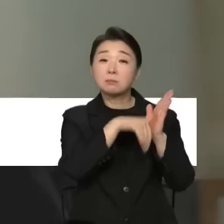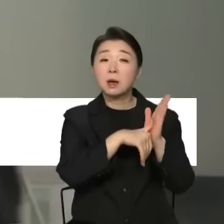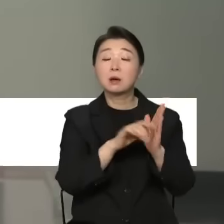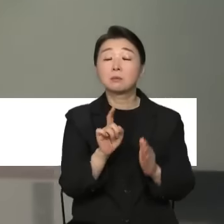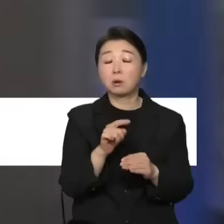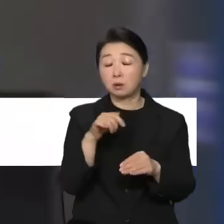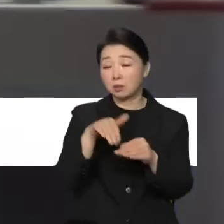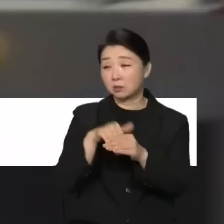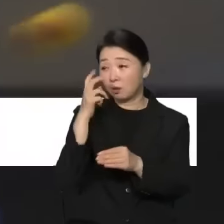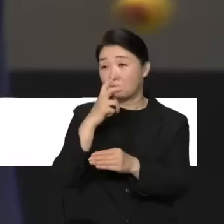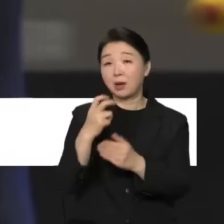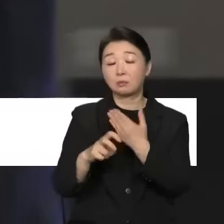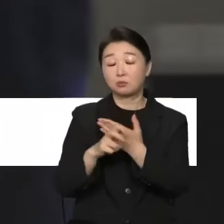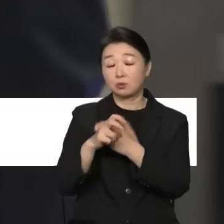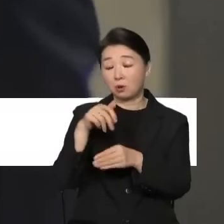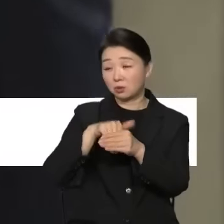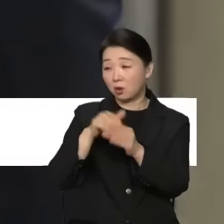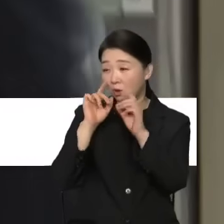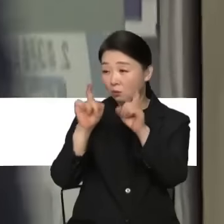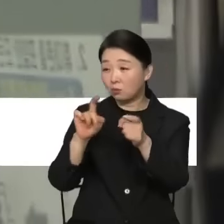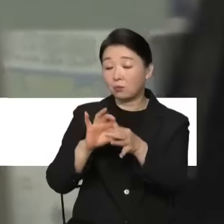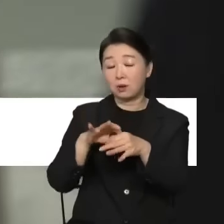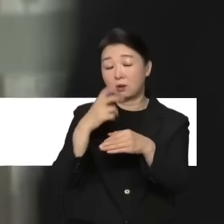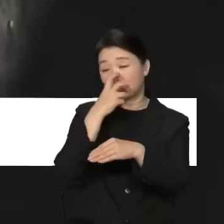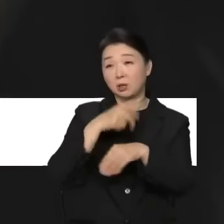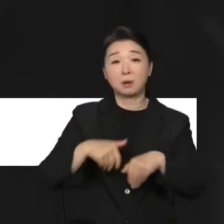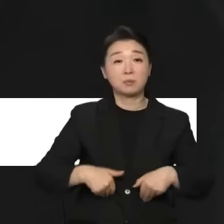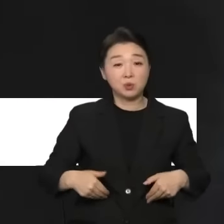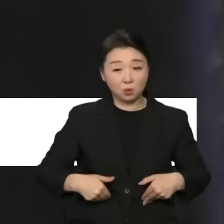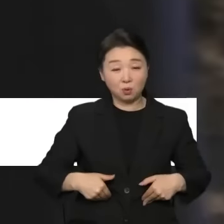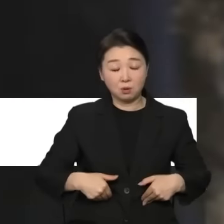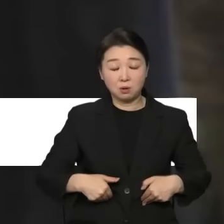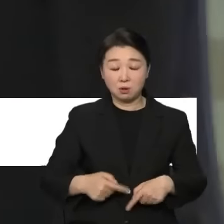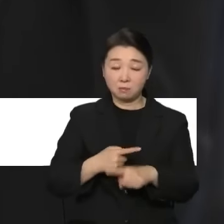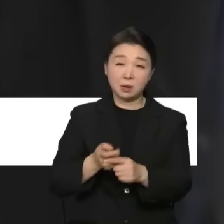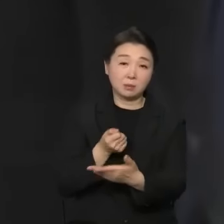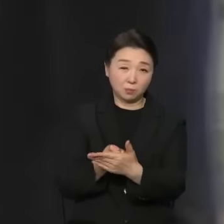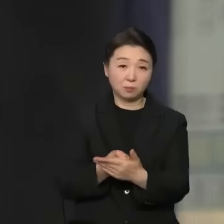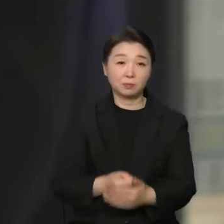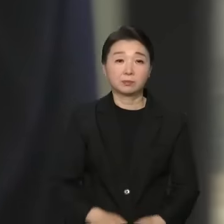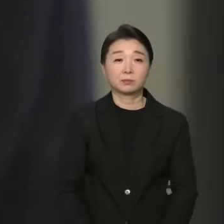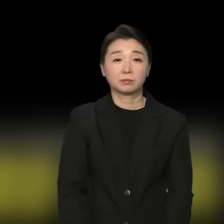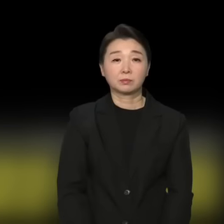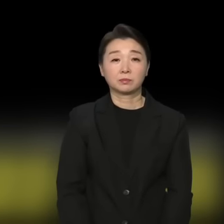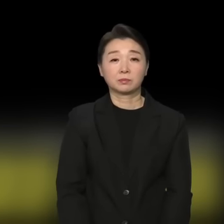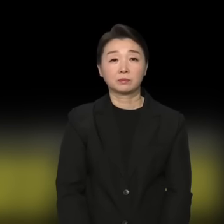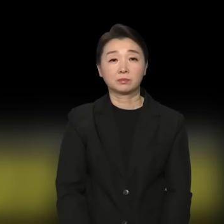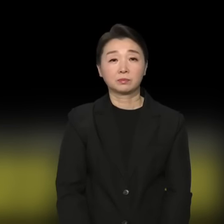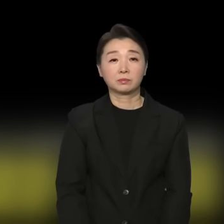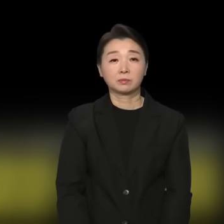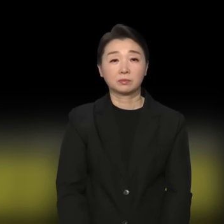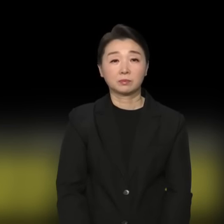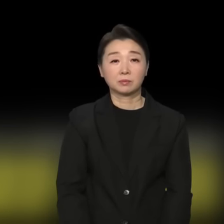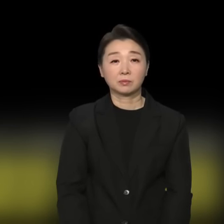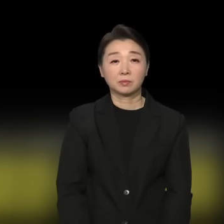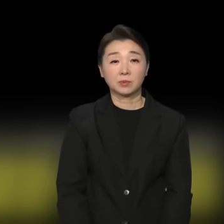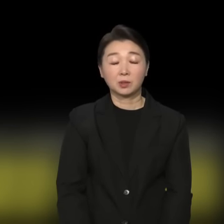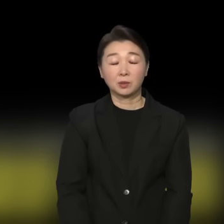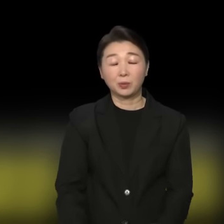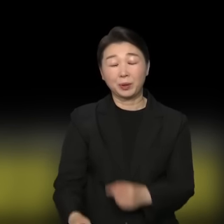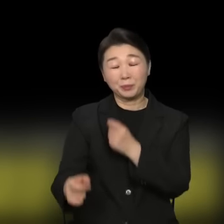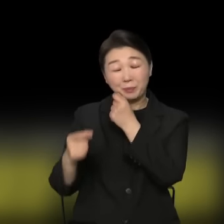선관이 부정 선거 의혹 관련 수사의 필요성을 판단하기 위해서라고 밝혔습니다 그동안 일부 구